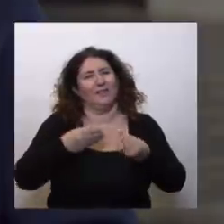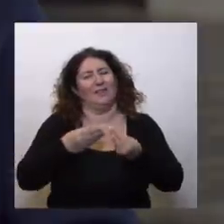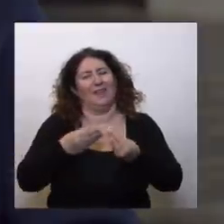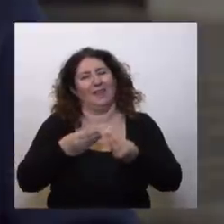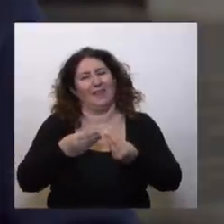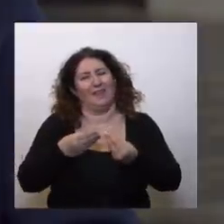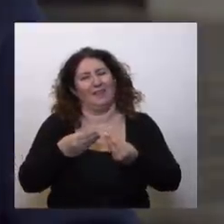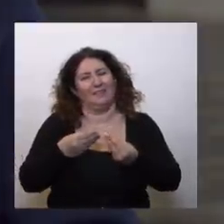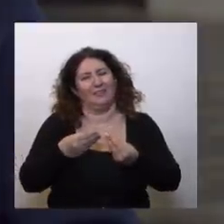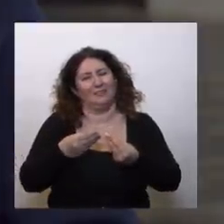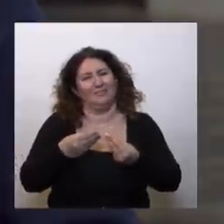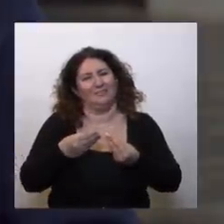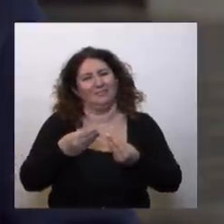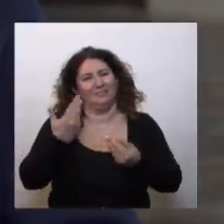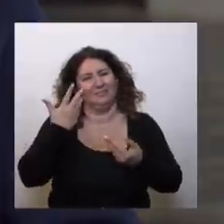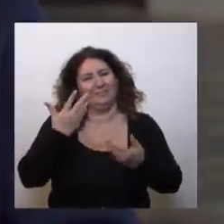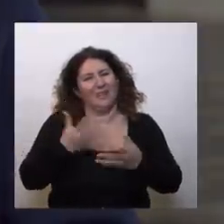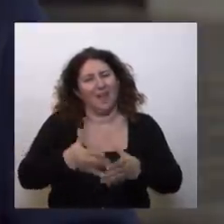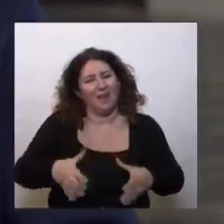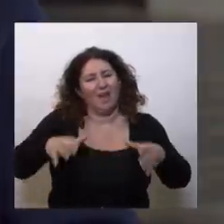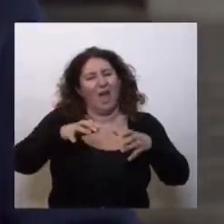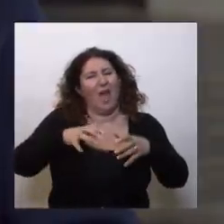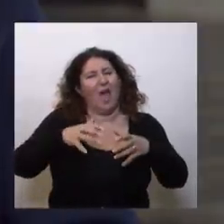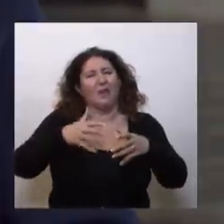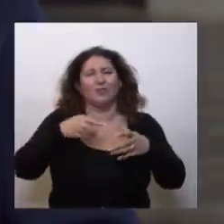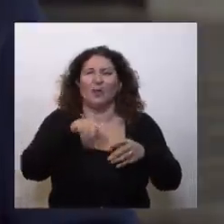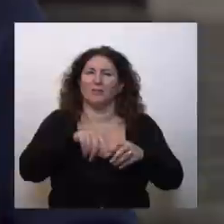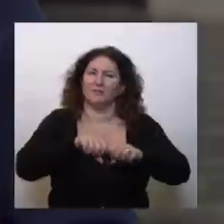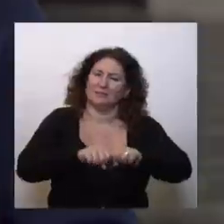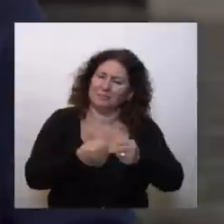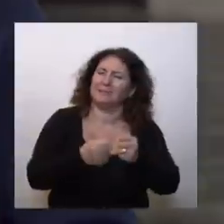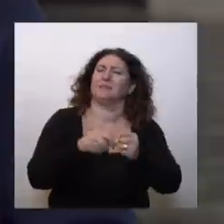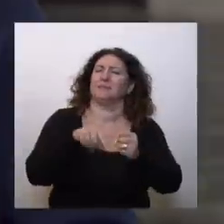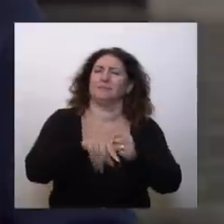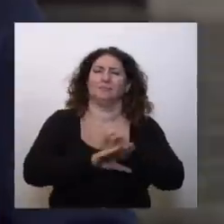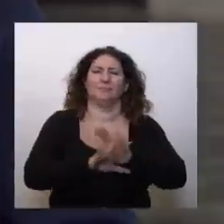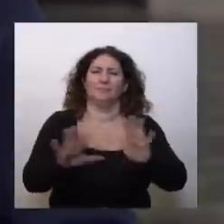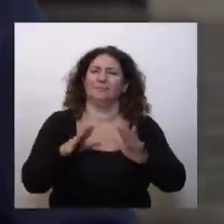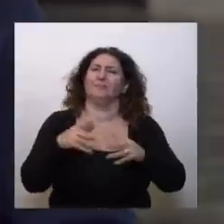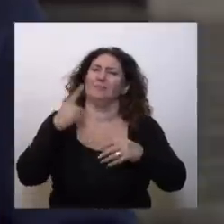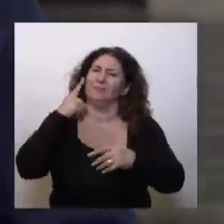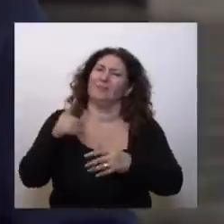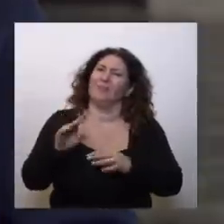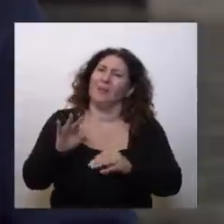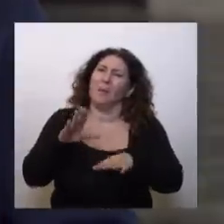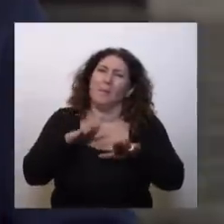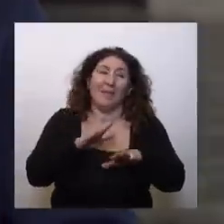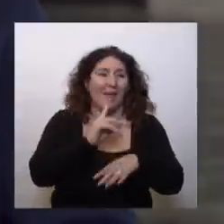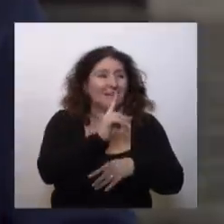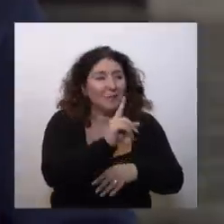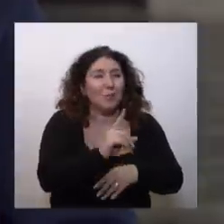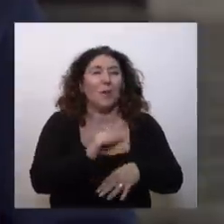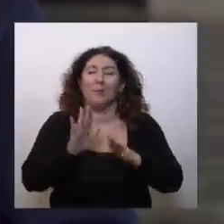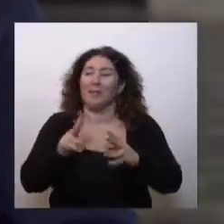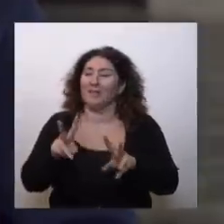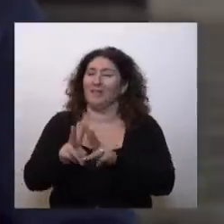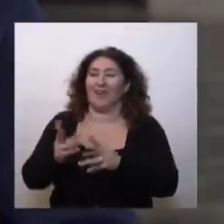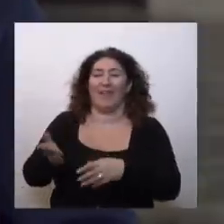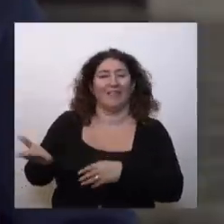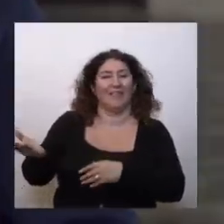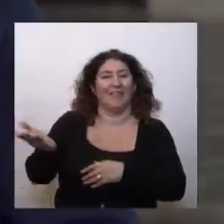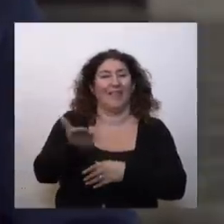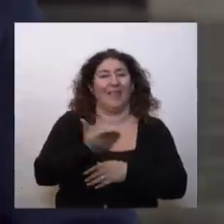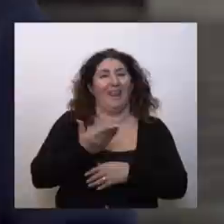il mio vaso di alabastro sui tuoi piedi, sui piedi di questi fratelli, che sono dono prezioso della